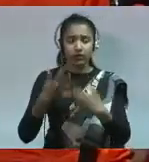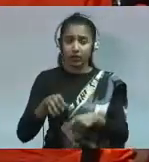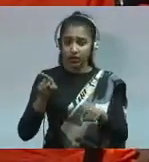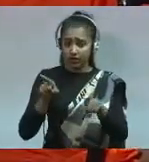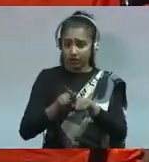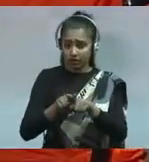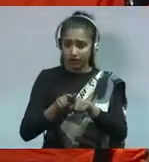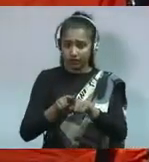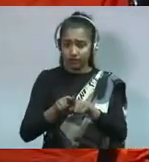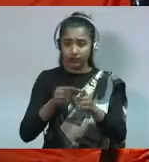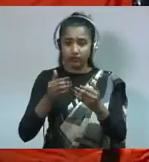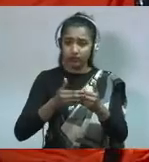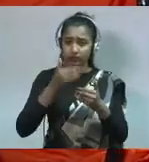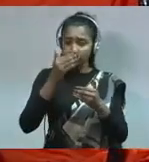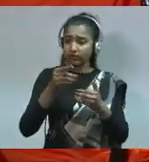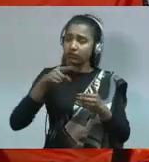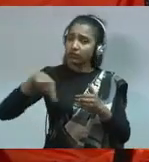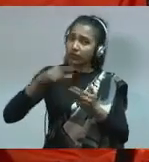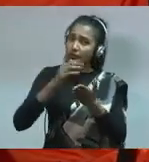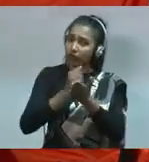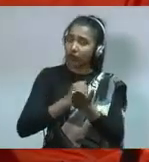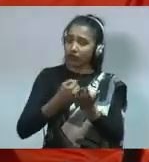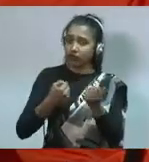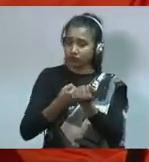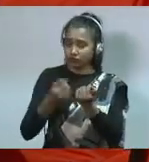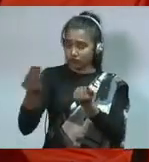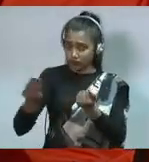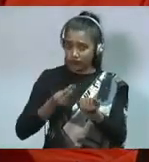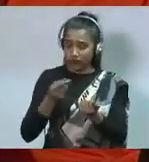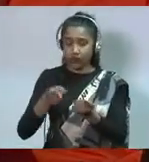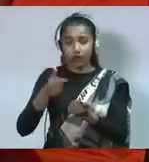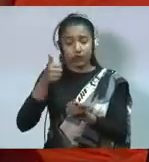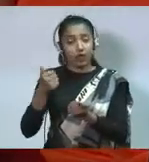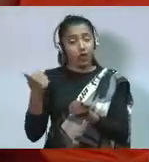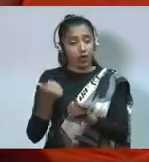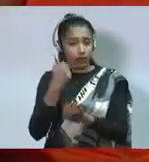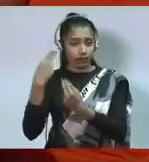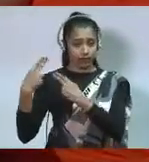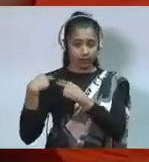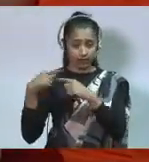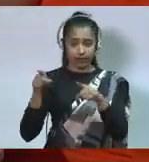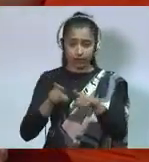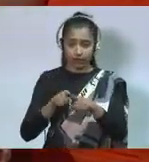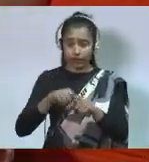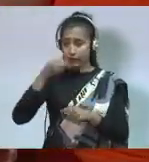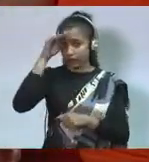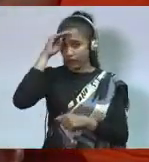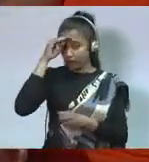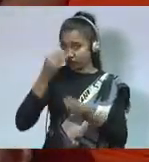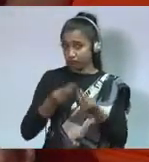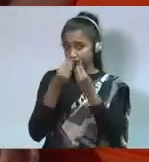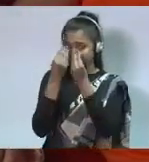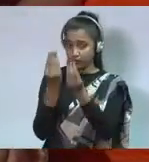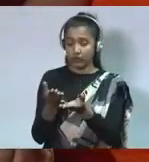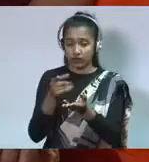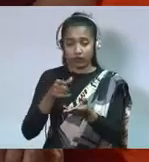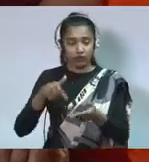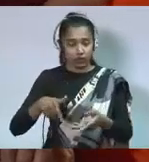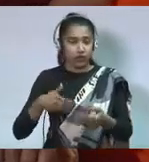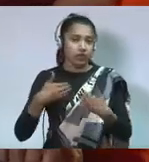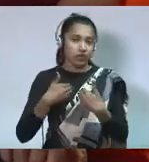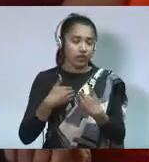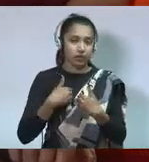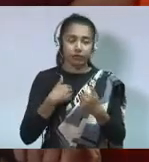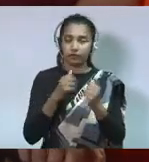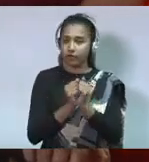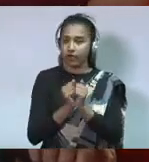ඉදිරියට ඔවුන්ගේ දායකත්වය ලබා ගැනීමට ඔවුන් වෙත නව වගකීම් හා නායකත්වය පැවරීමටද දැන් අප කටයුතු කර